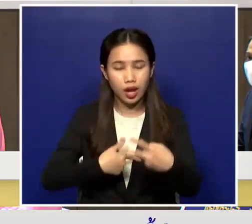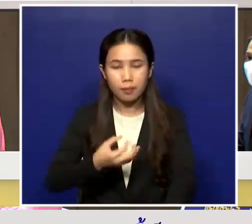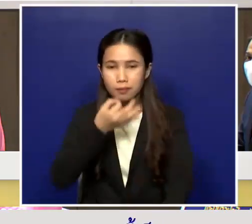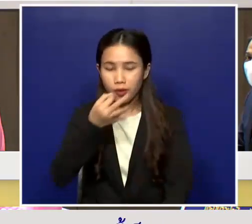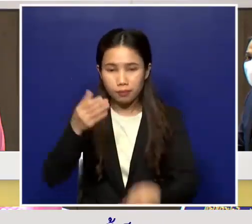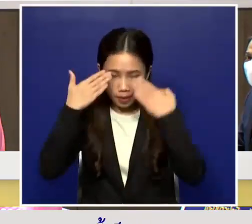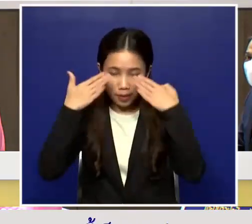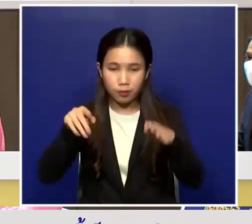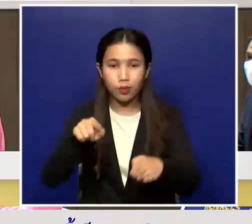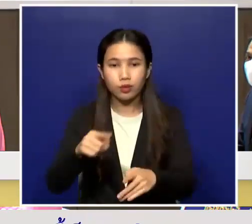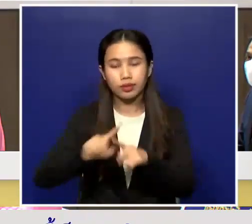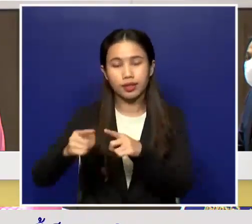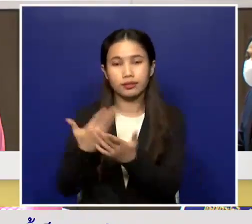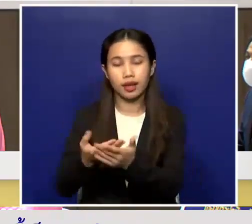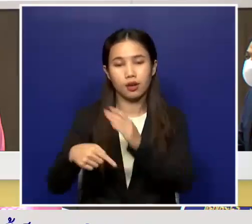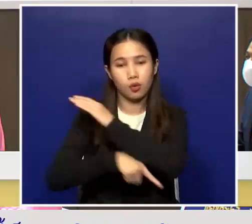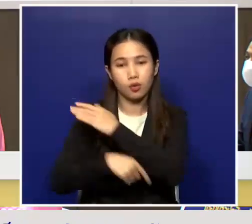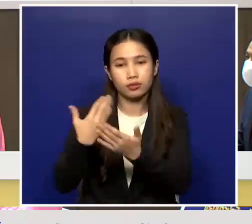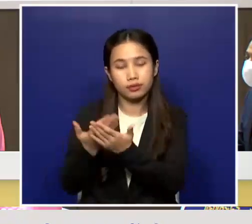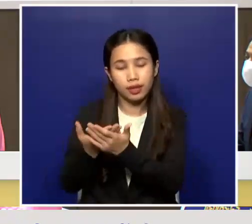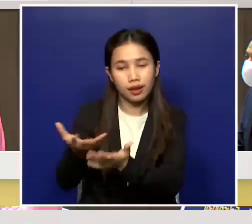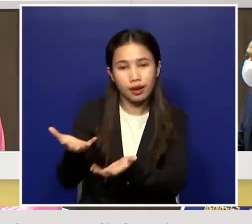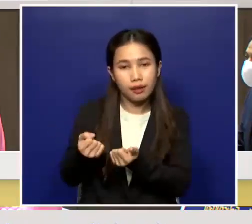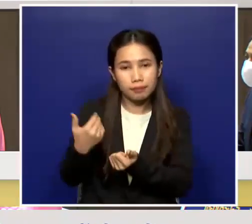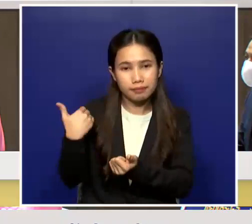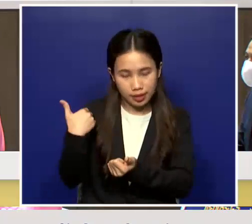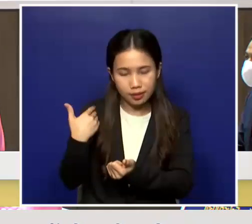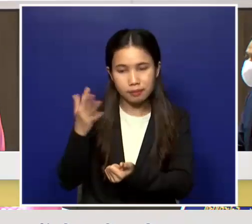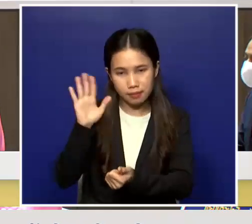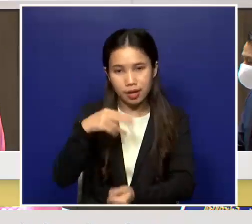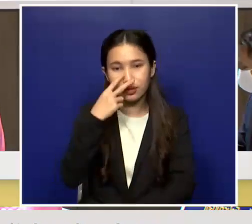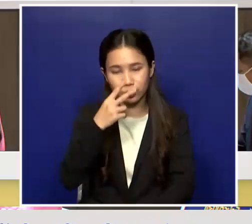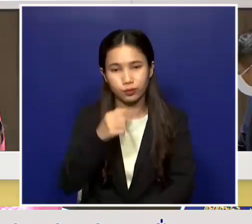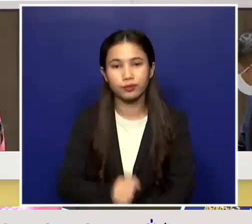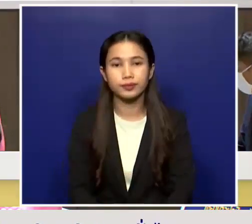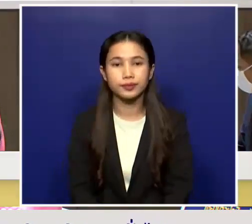แฉว่าที่มันรับเงินชั่วๆจริงหรือไม่ตามผมมาดู